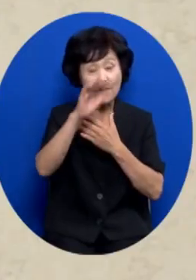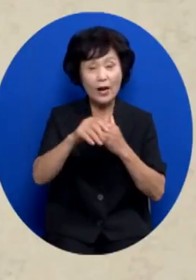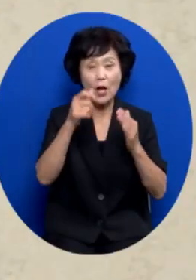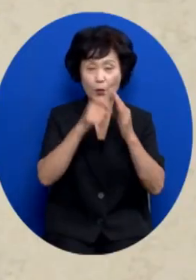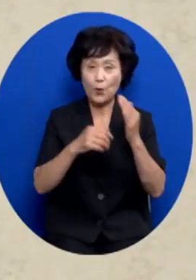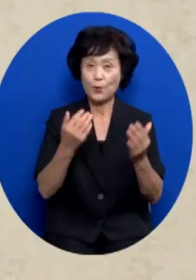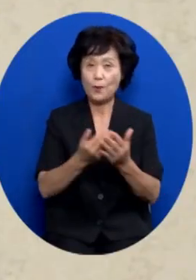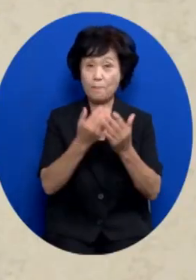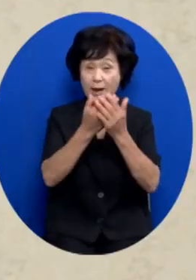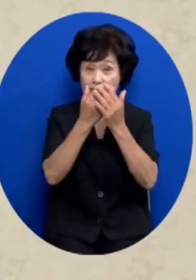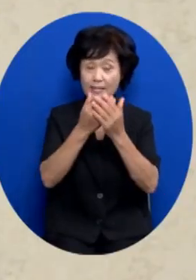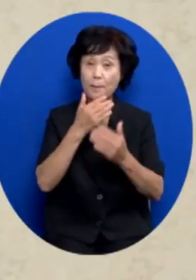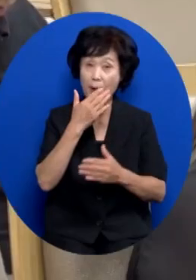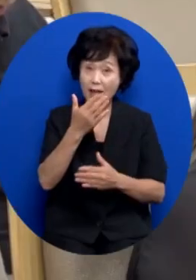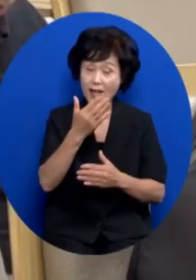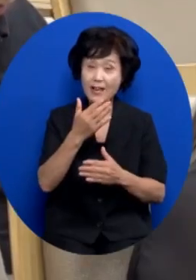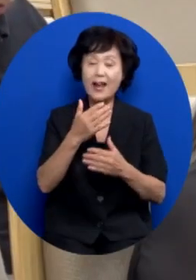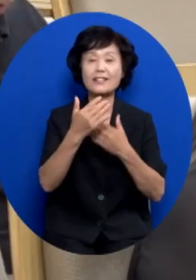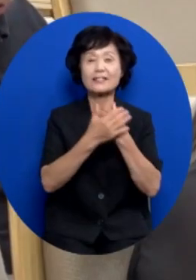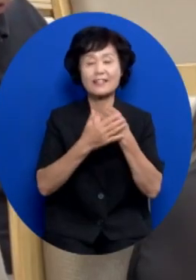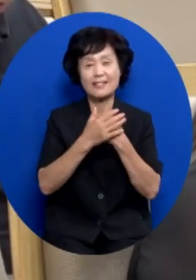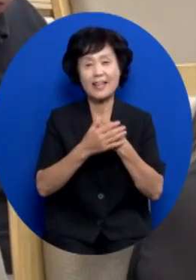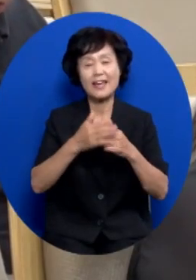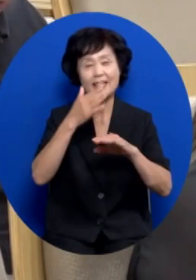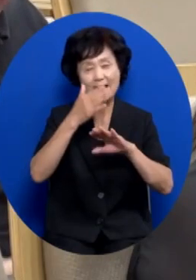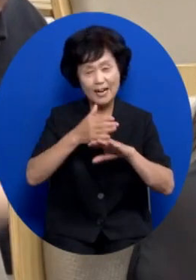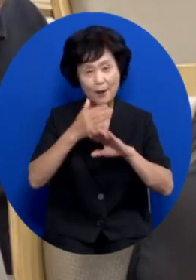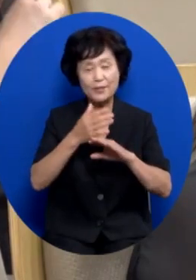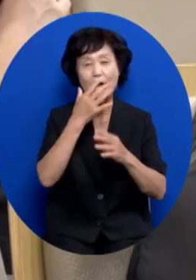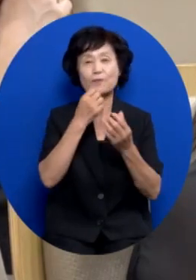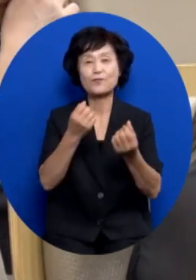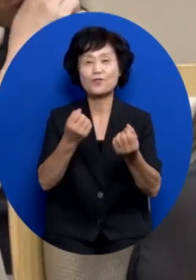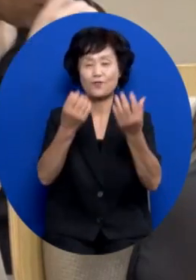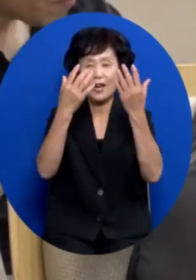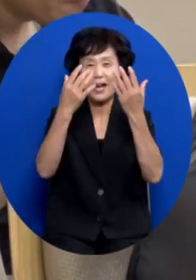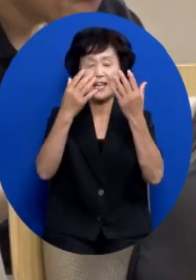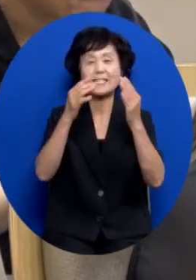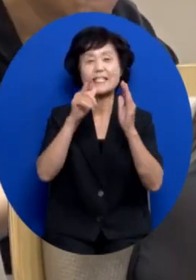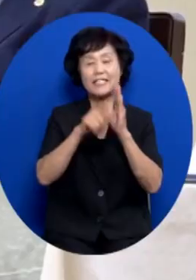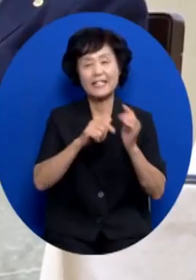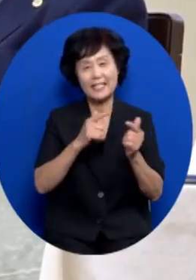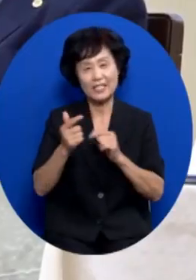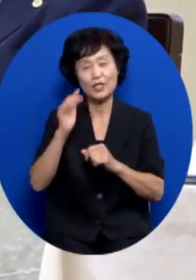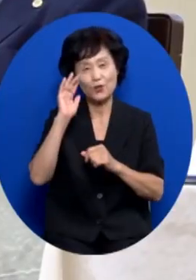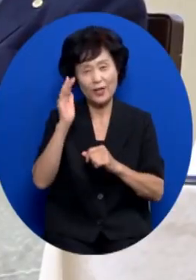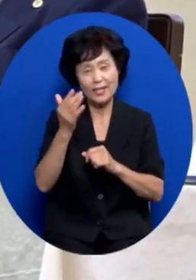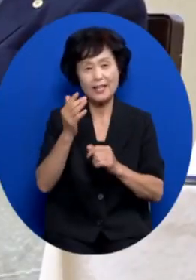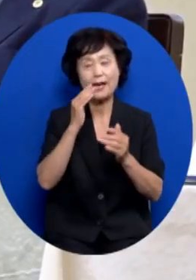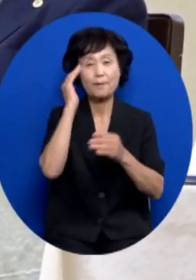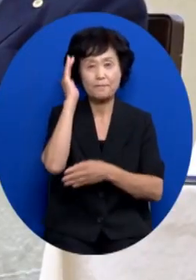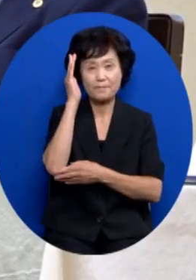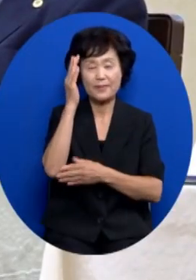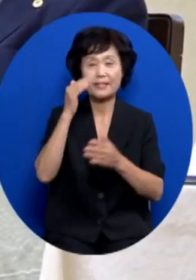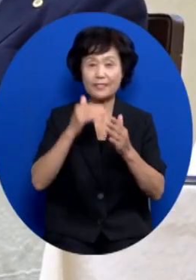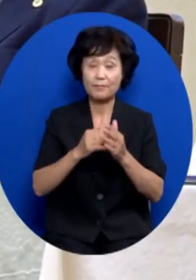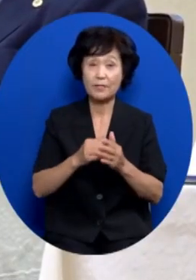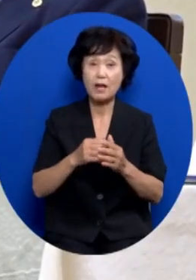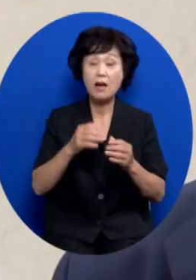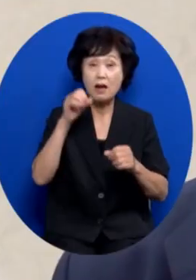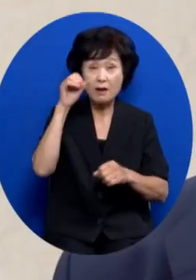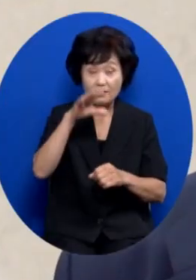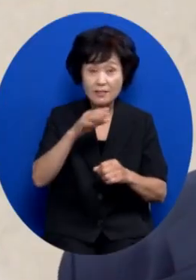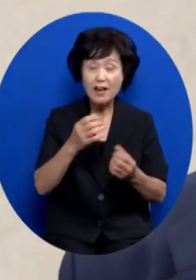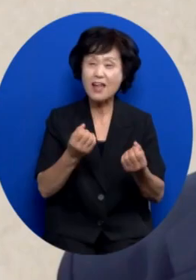한 초자연적인 은혜를 기억하고 감사하고 축하하는 자리가 될 것이라고 전했습니다. 또 단순한 행사에 그치지